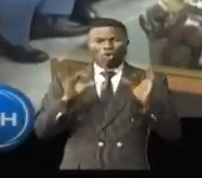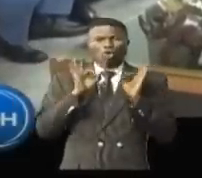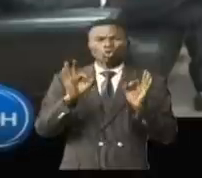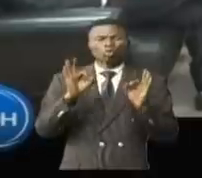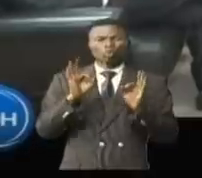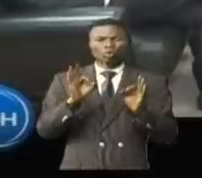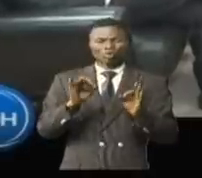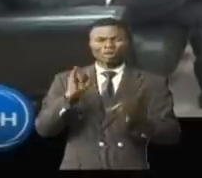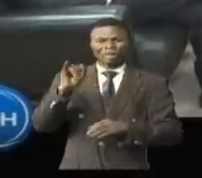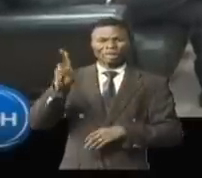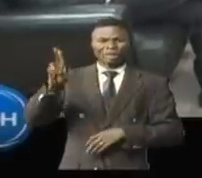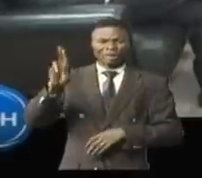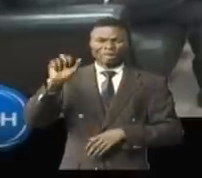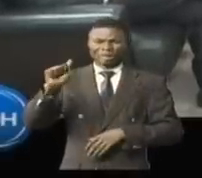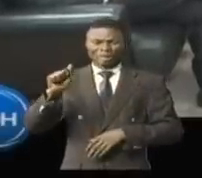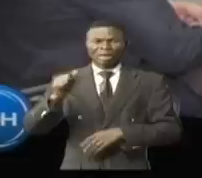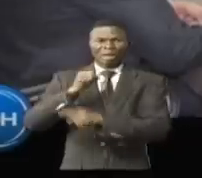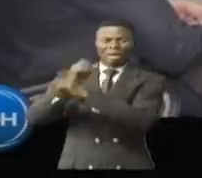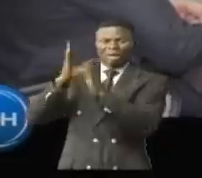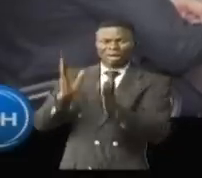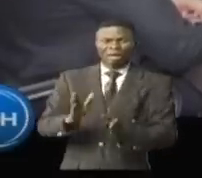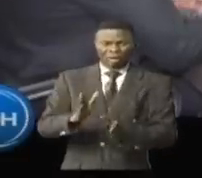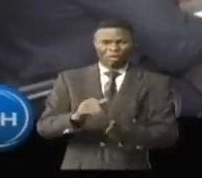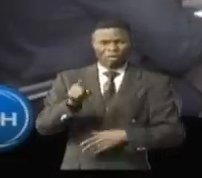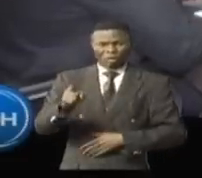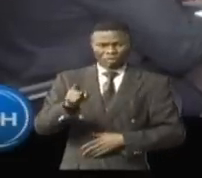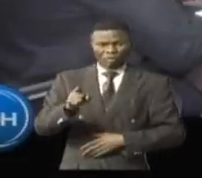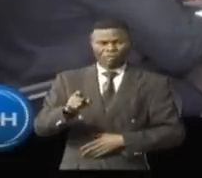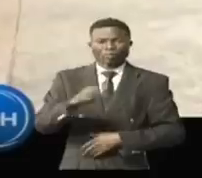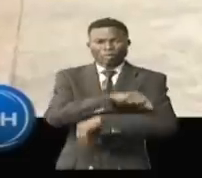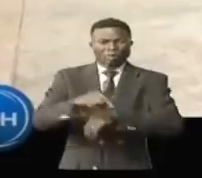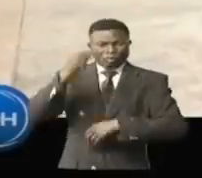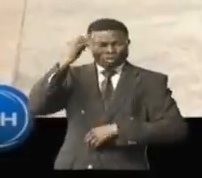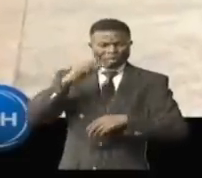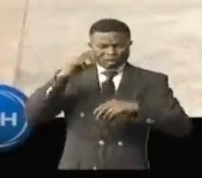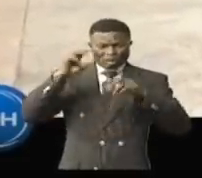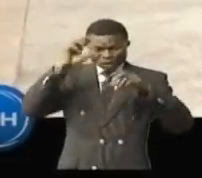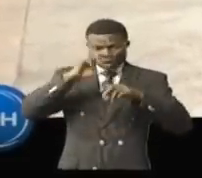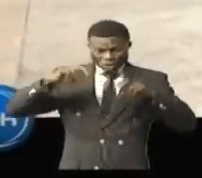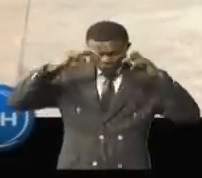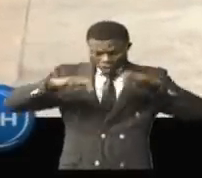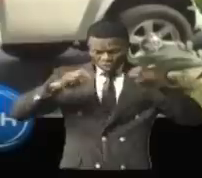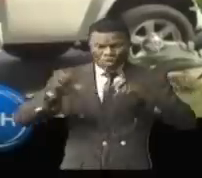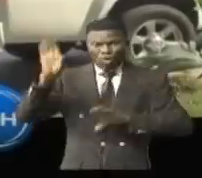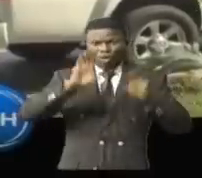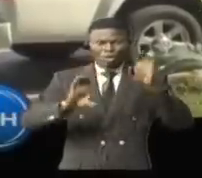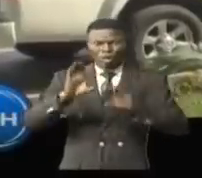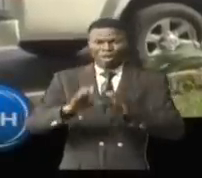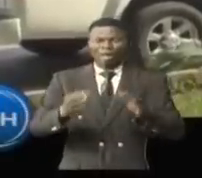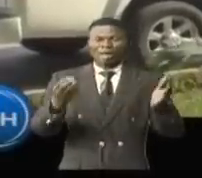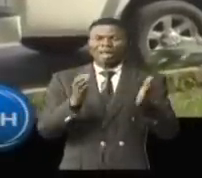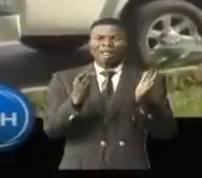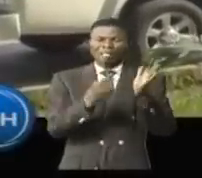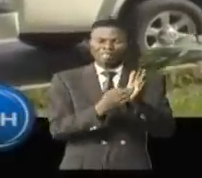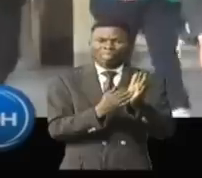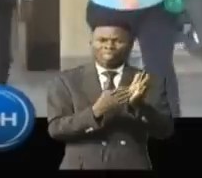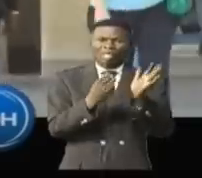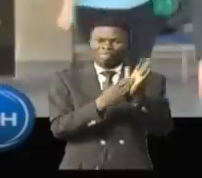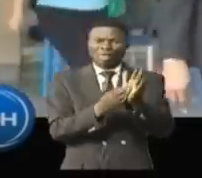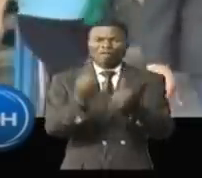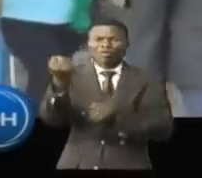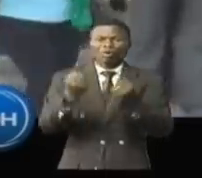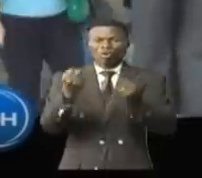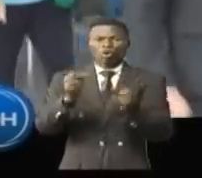l'INERA et les syndicalistes du CRECH. Toujours au ministère de la Recherche scientifique, 9 pick-up, 4-4 dons du